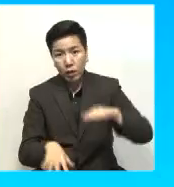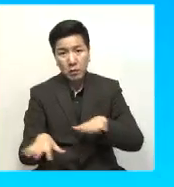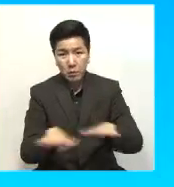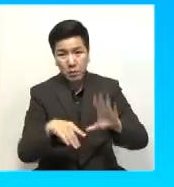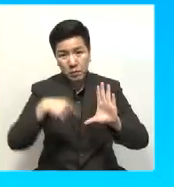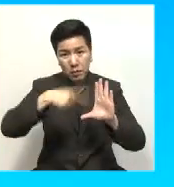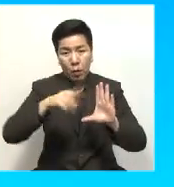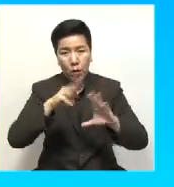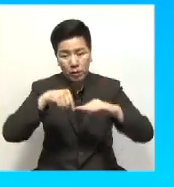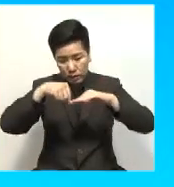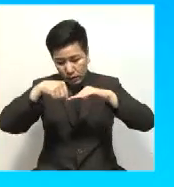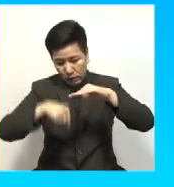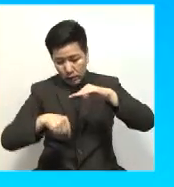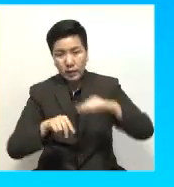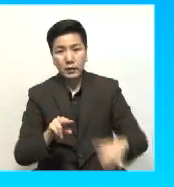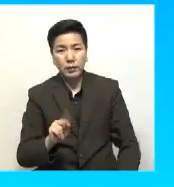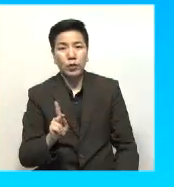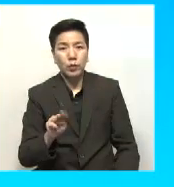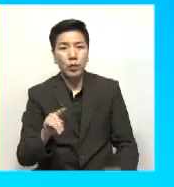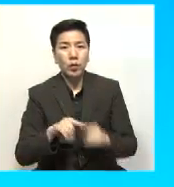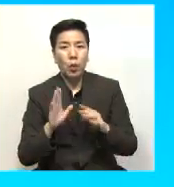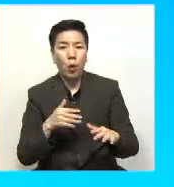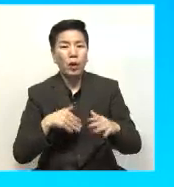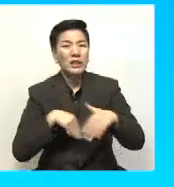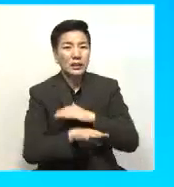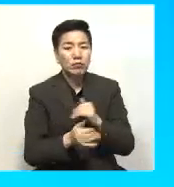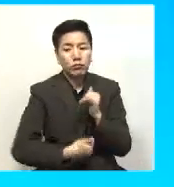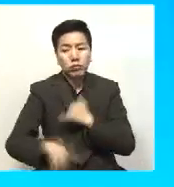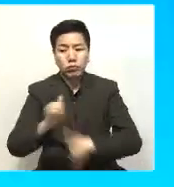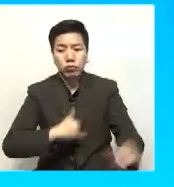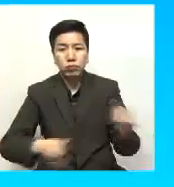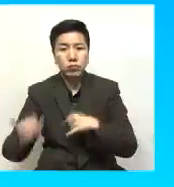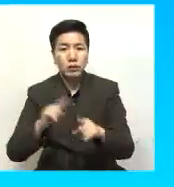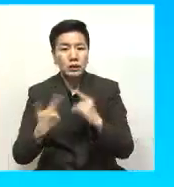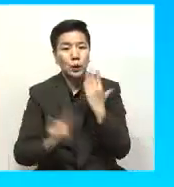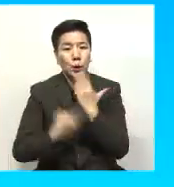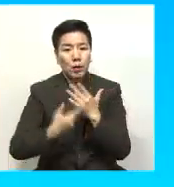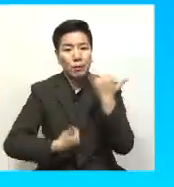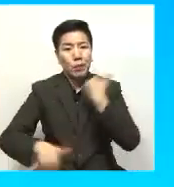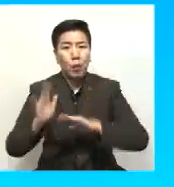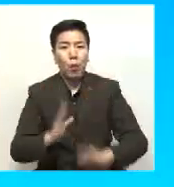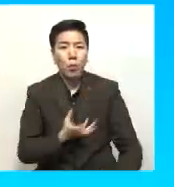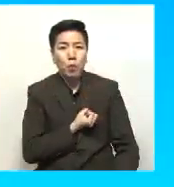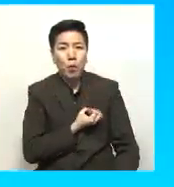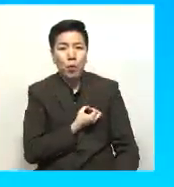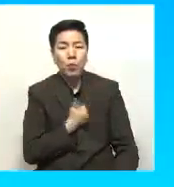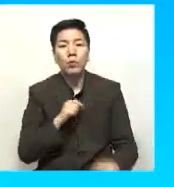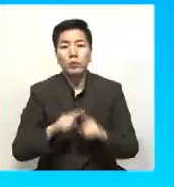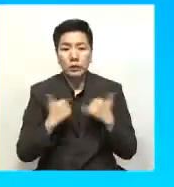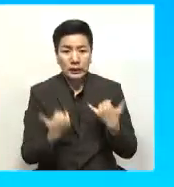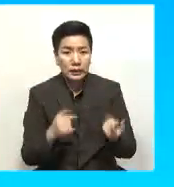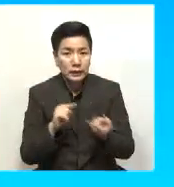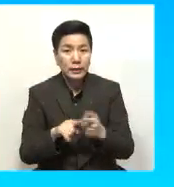ที่ระดับลึก30กิโลเมตรค่ะผู้คนพากันวิ่งหนีออกจากอาคารบ้านเรือนและโรงแรมกันอย่างตื่นตระหนกค่ะอย่างไรก็ต